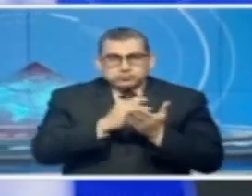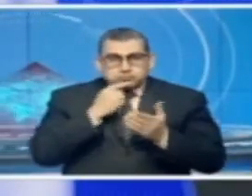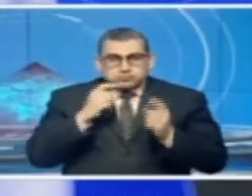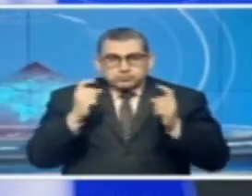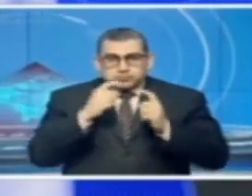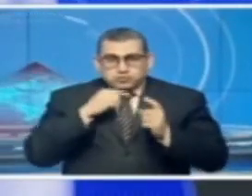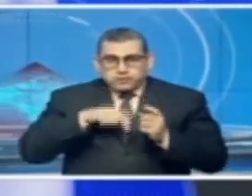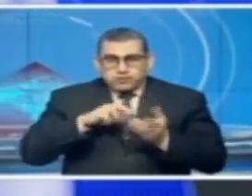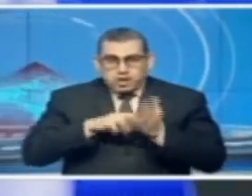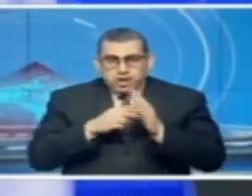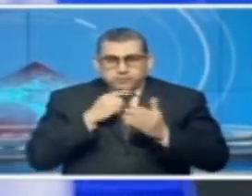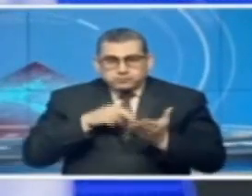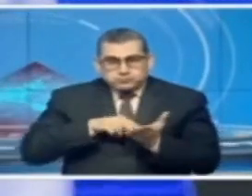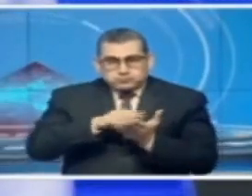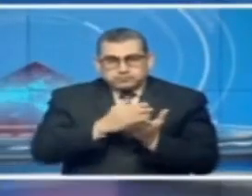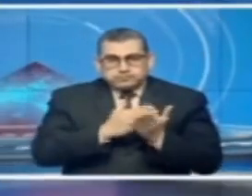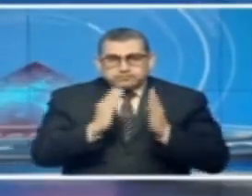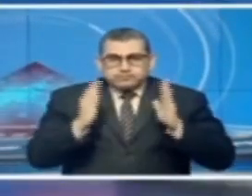تعترض طريقنا.